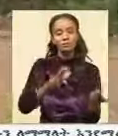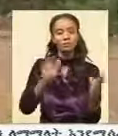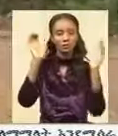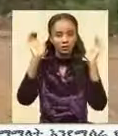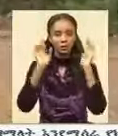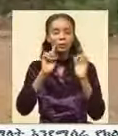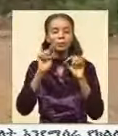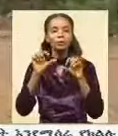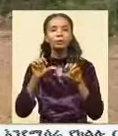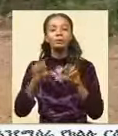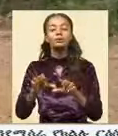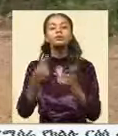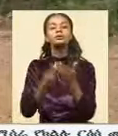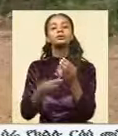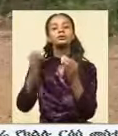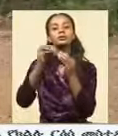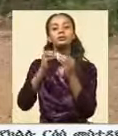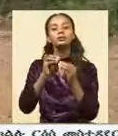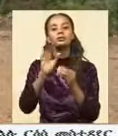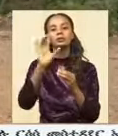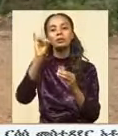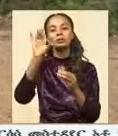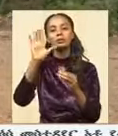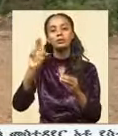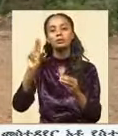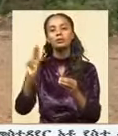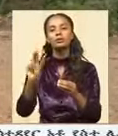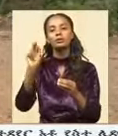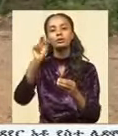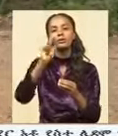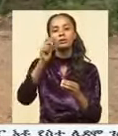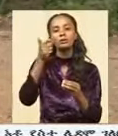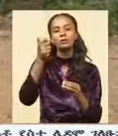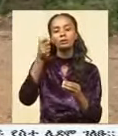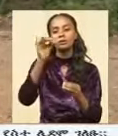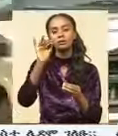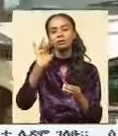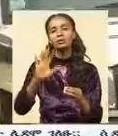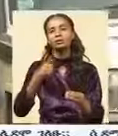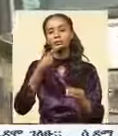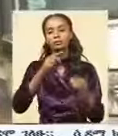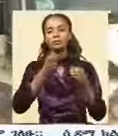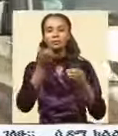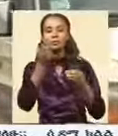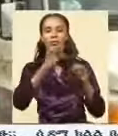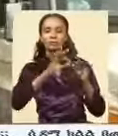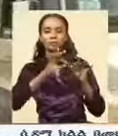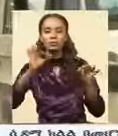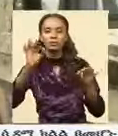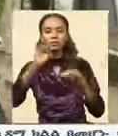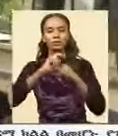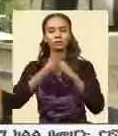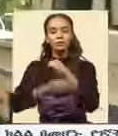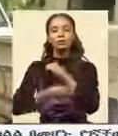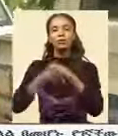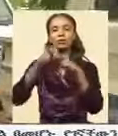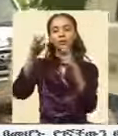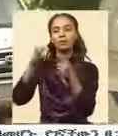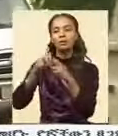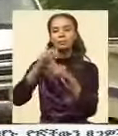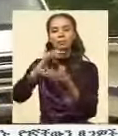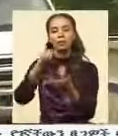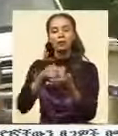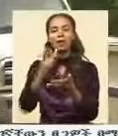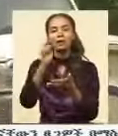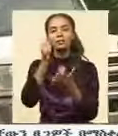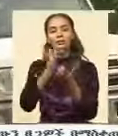የቆየ ነው። ከዚህ በተጨማሪ በዞኑ ዛባ ጋዘው ወረዳ የዱጋ አንገል ላይ 12 ኪሎ ሜትር መንገድና የሶስት ድልድዮች ግንባታ የወረዳ ማዕከልን ከአስር በላይ